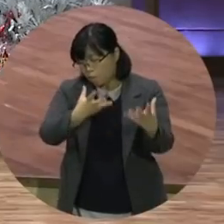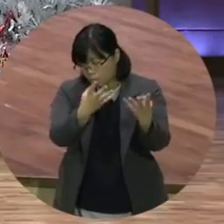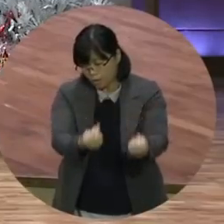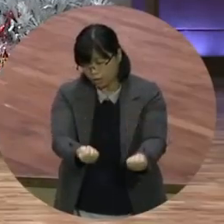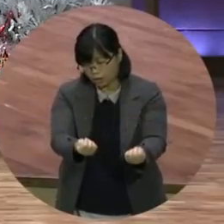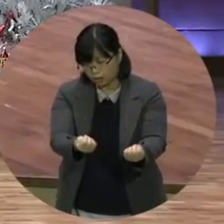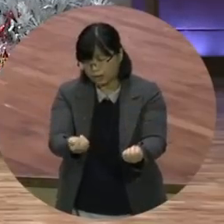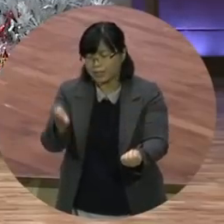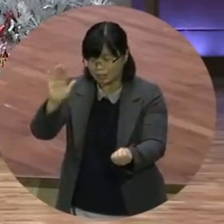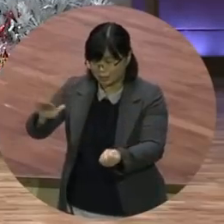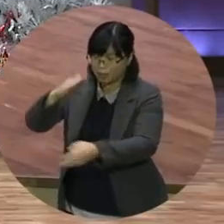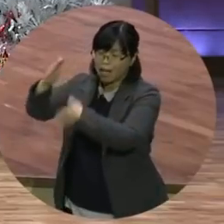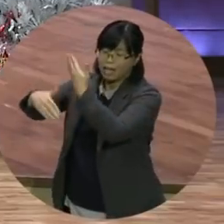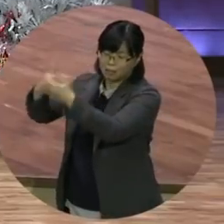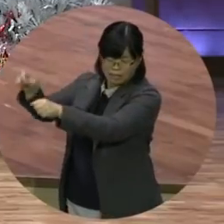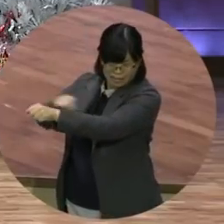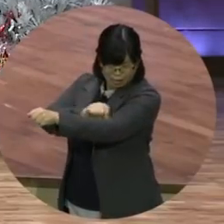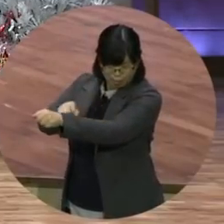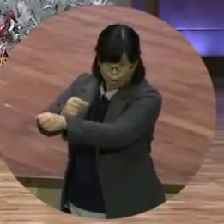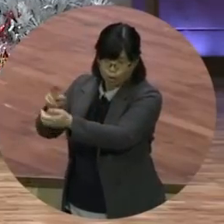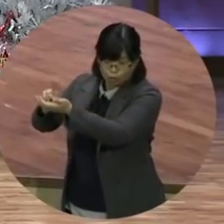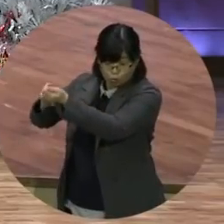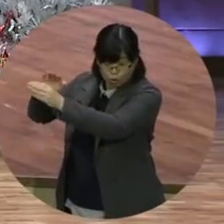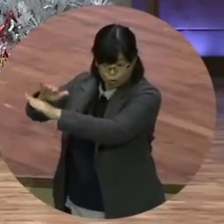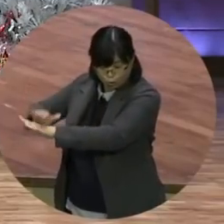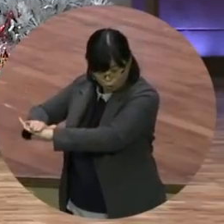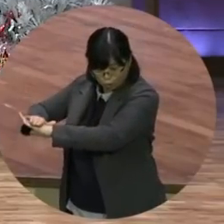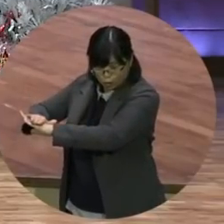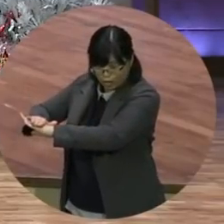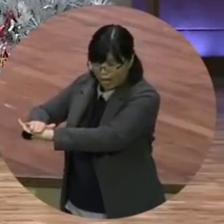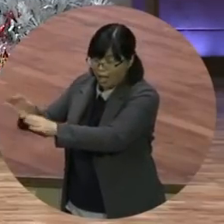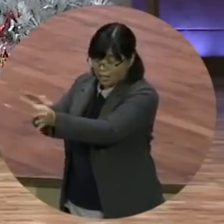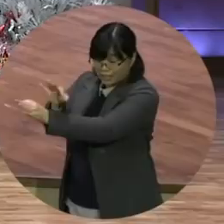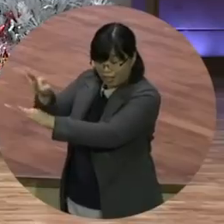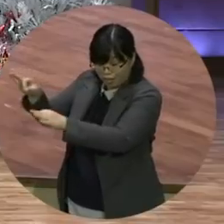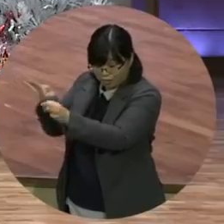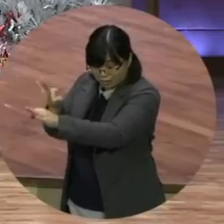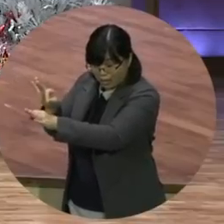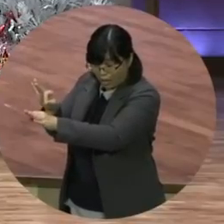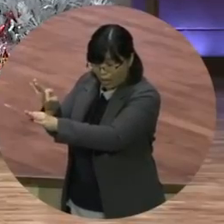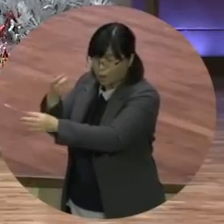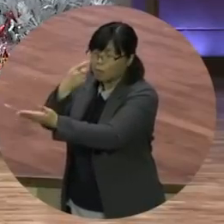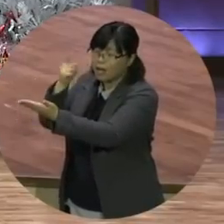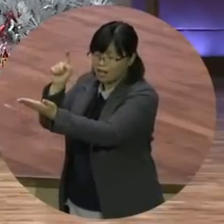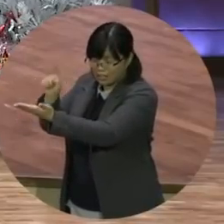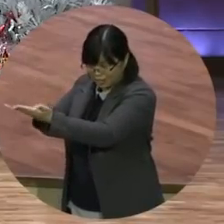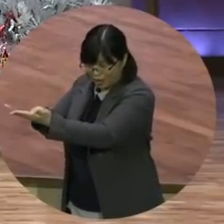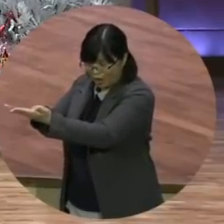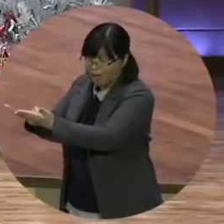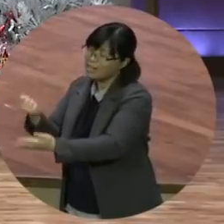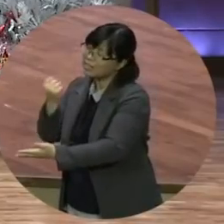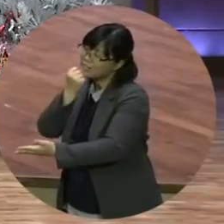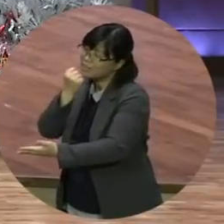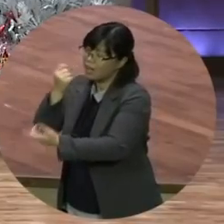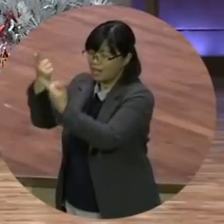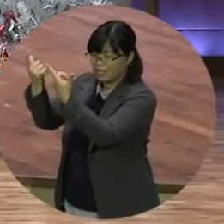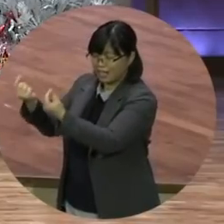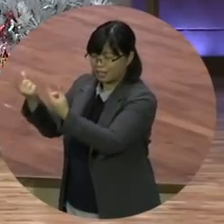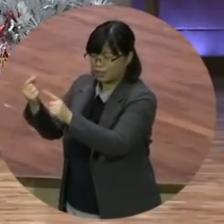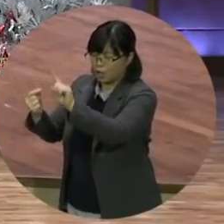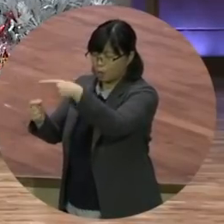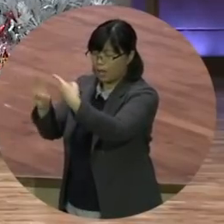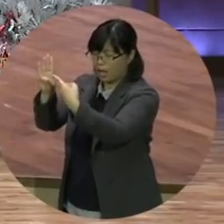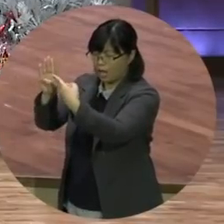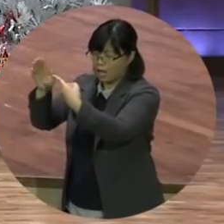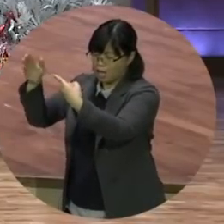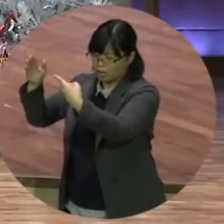주신 특별경제, 교생경제, 수문경제, 이사가의 백년경제가 회복되게 하여